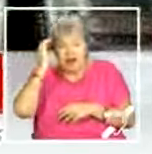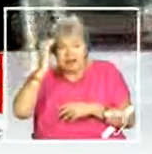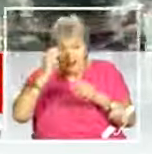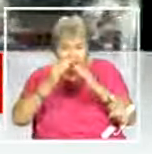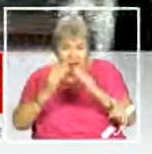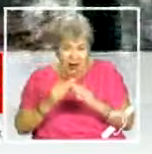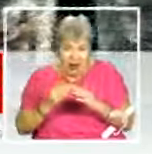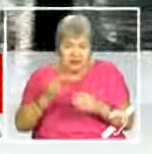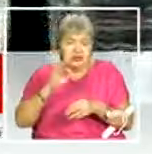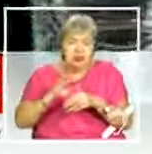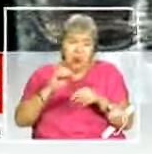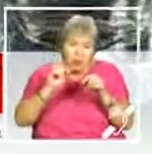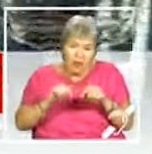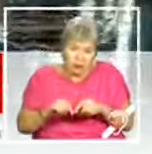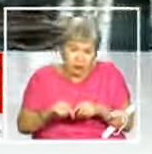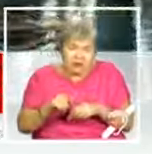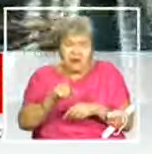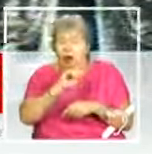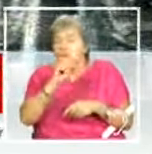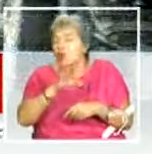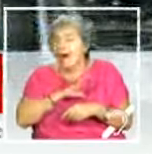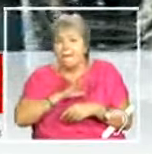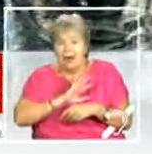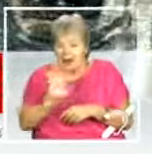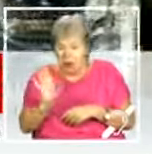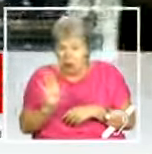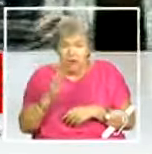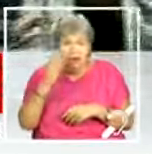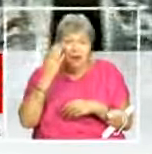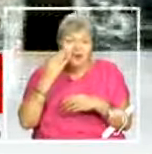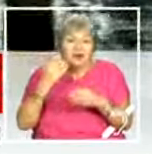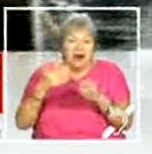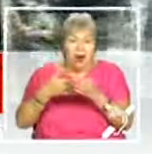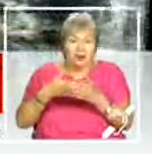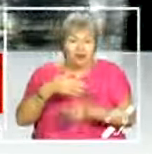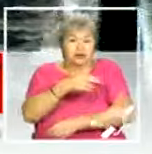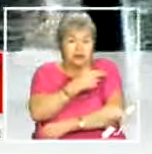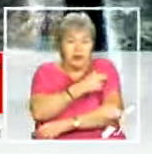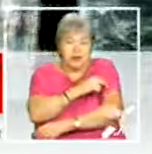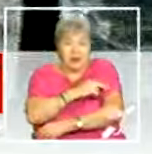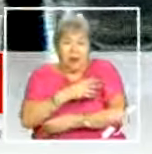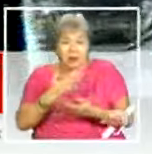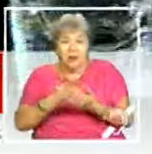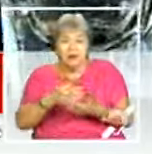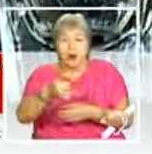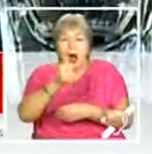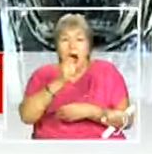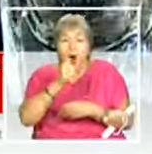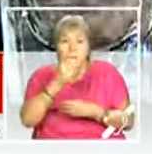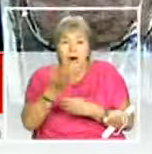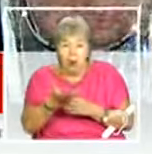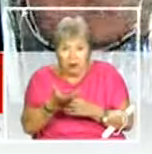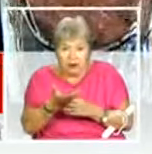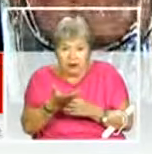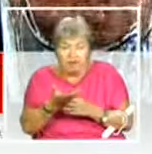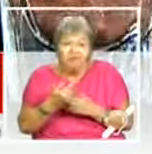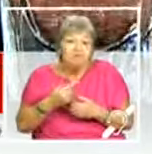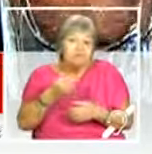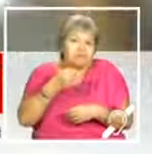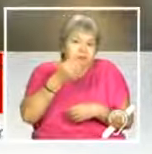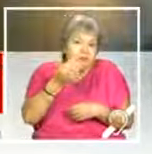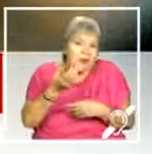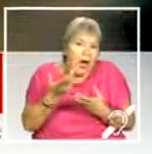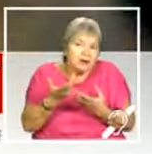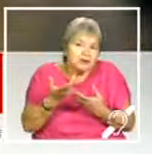sunt în acest moment în afara oricărui pericol. Fetele au ajuns la spital pe fondul consumului de alcool, spun cei cu